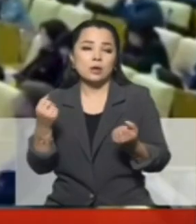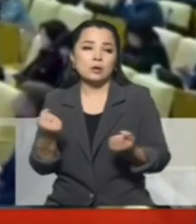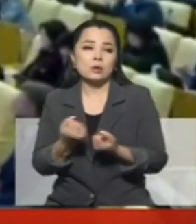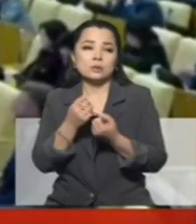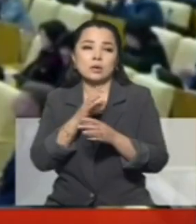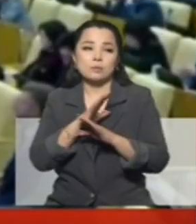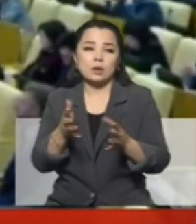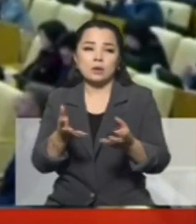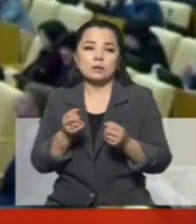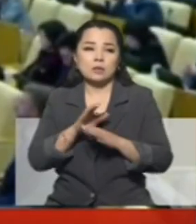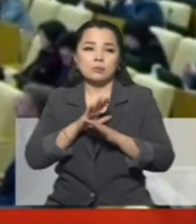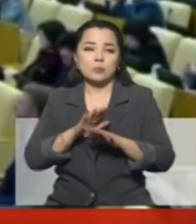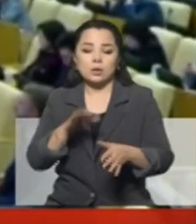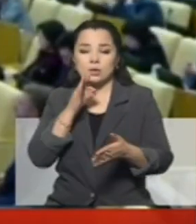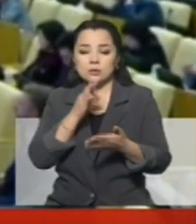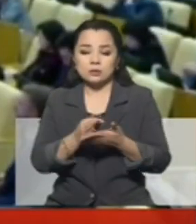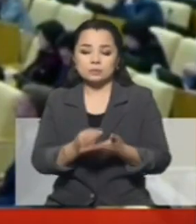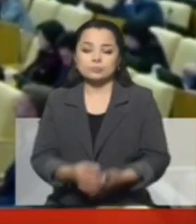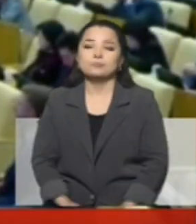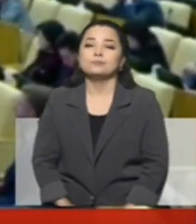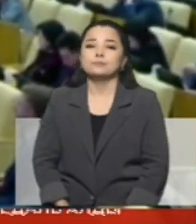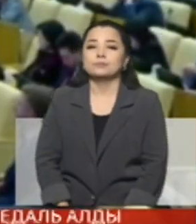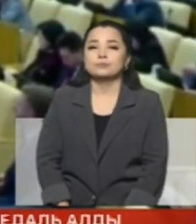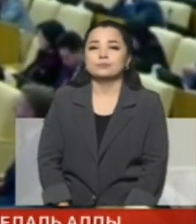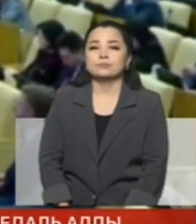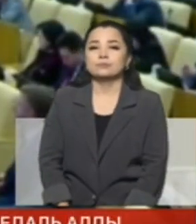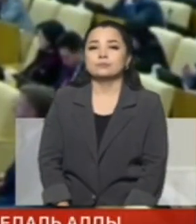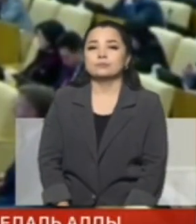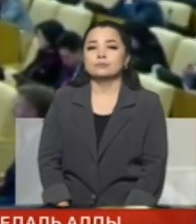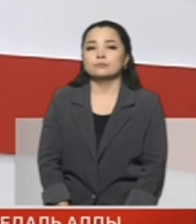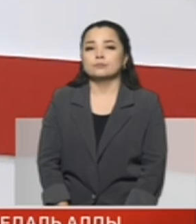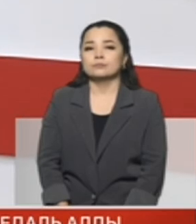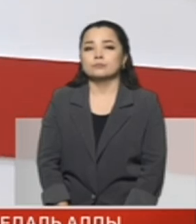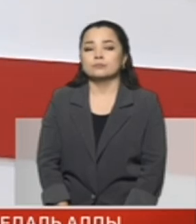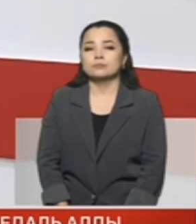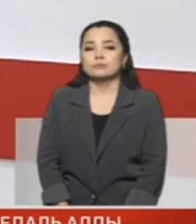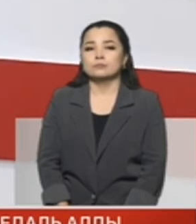таппағандықтан қабылданбай қалған. Арсен Испек, Қазақстан ұлттық телеарнасы.